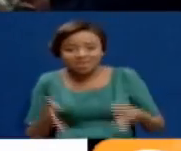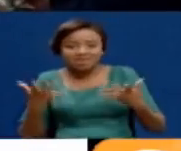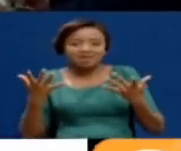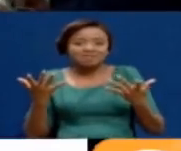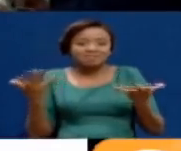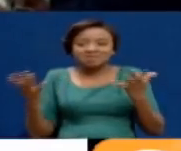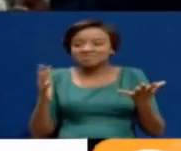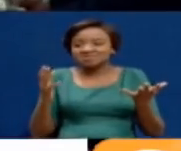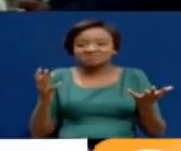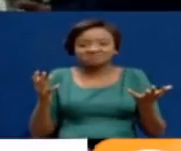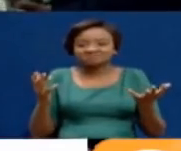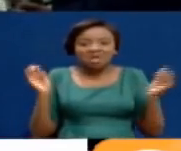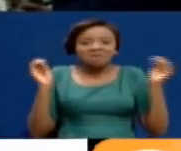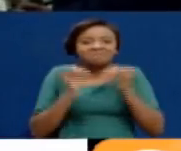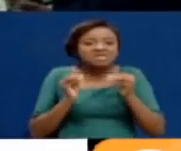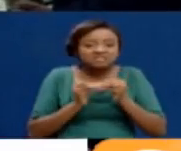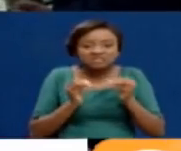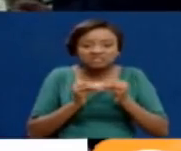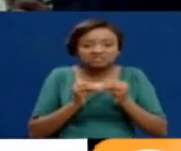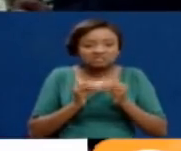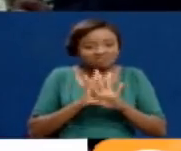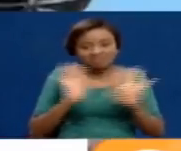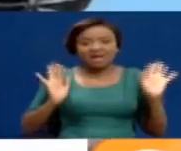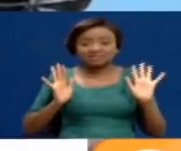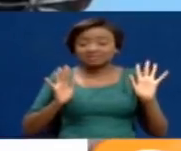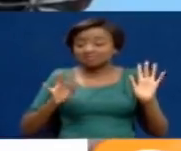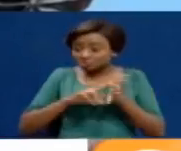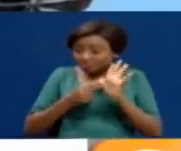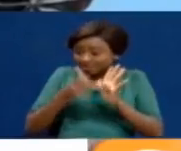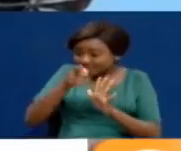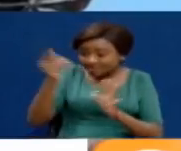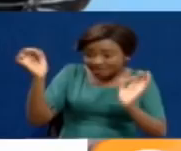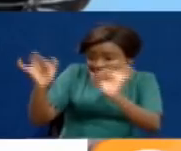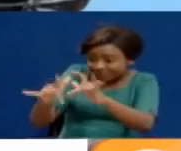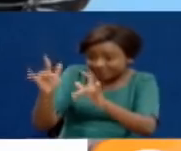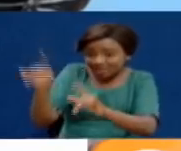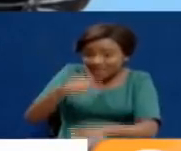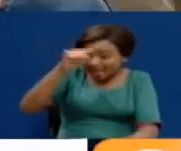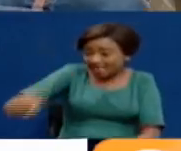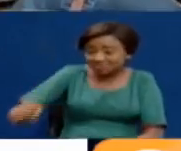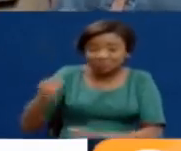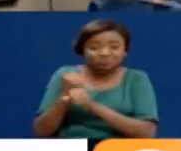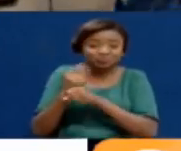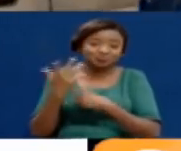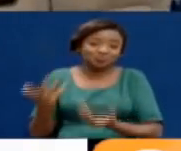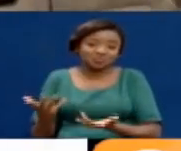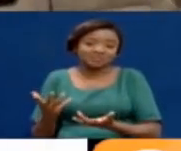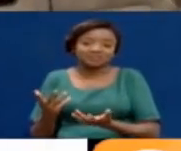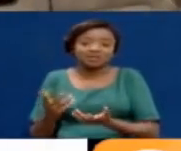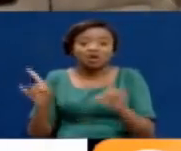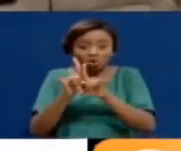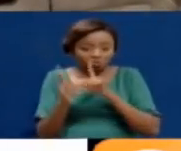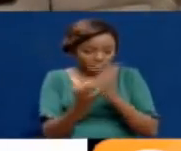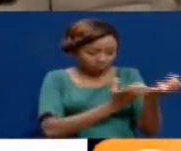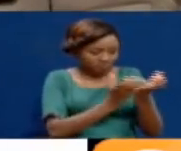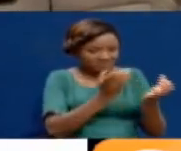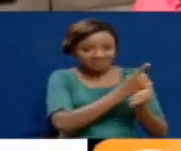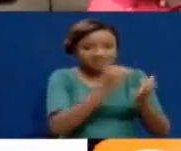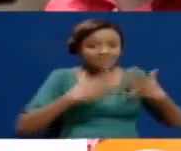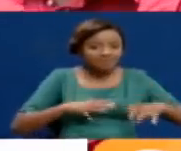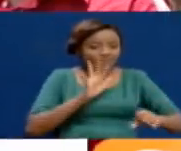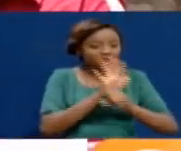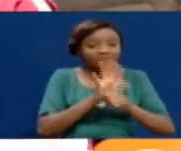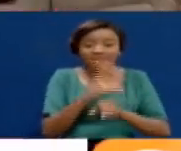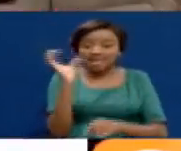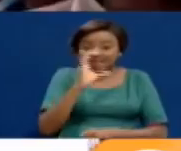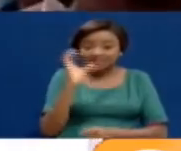coverage, or you know, so all those things are being cancelled. Sekta ya uchukuzi vile vile imeathirika pakubwa, huku idadi ya